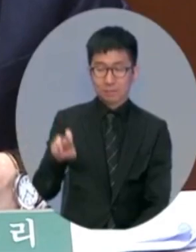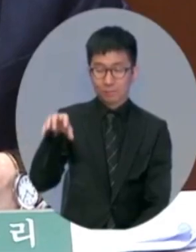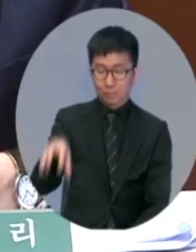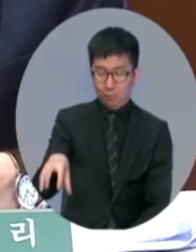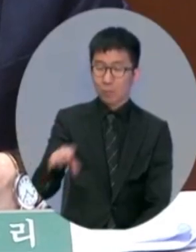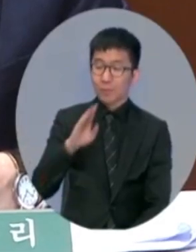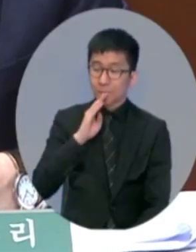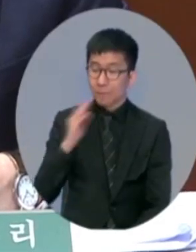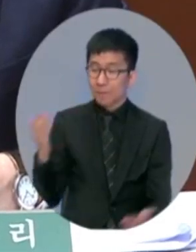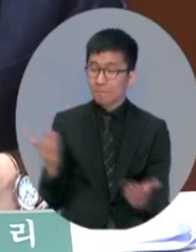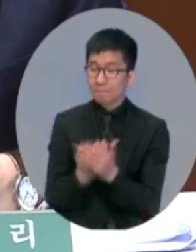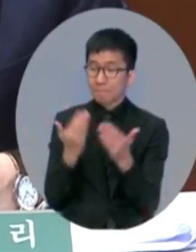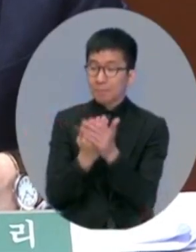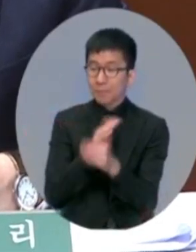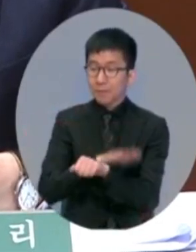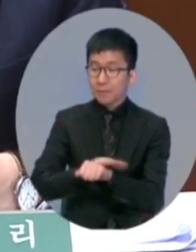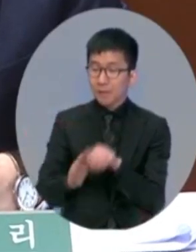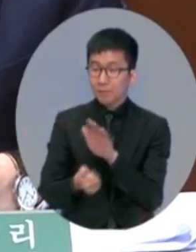프로젝트로